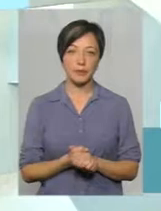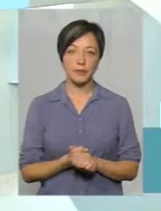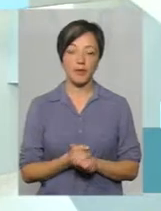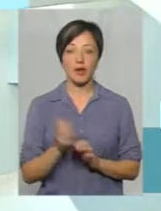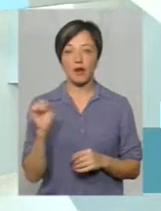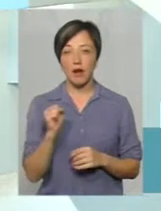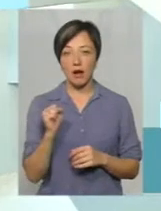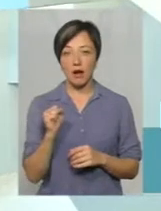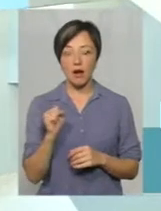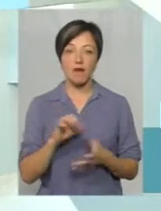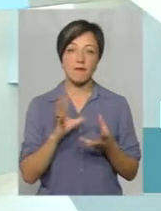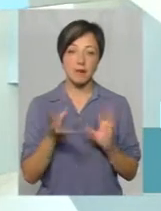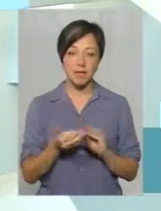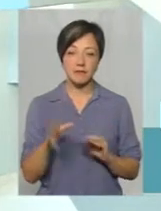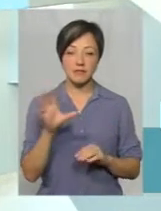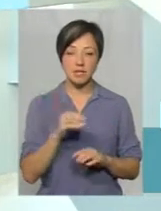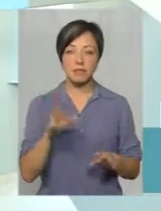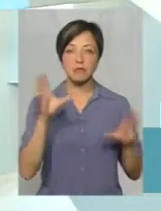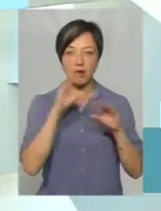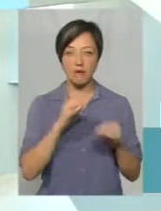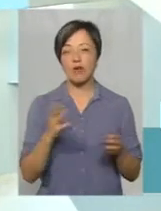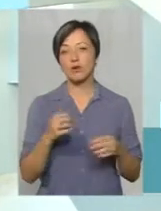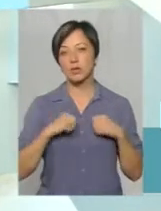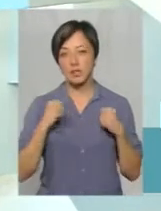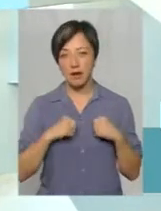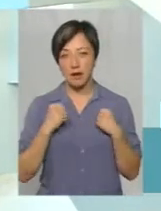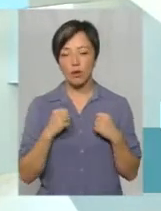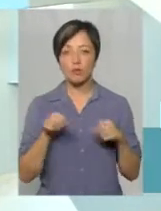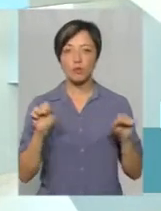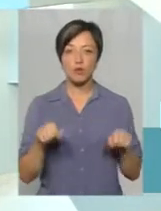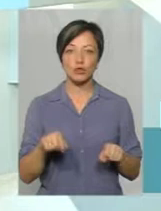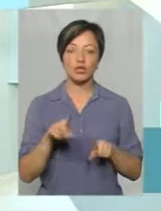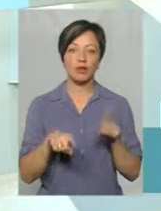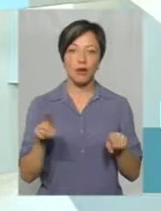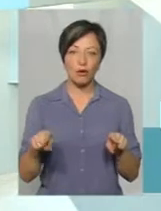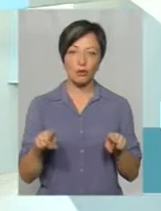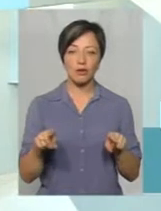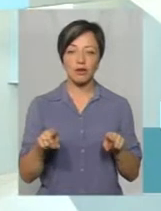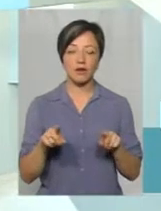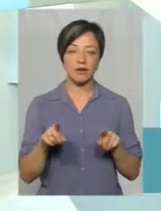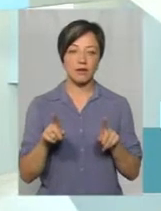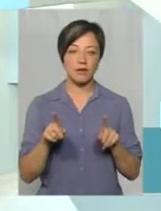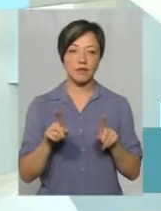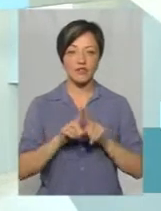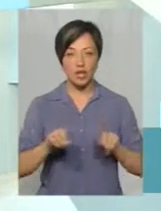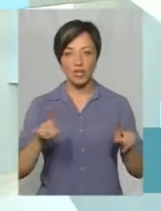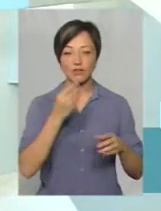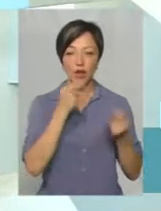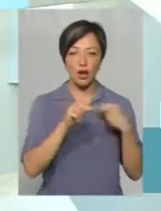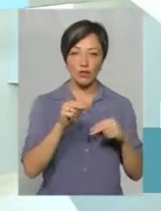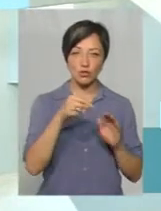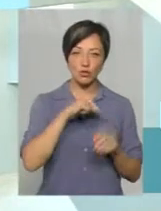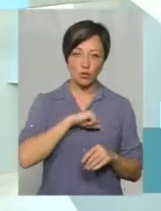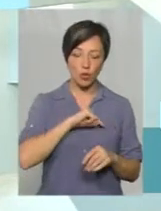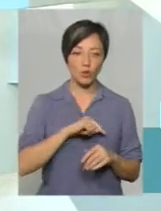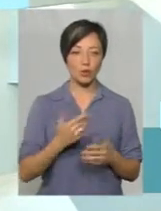А в принципі всі справляються, всі стараються. Можна декого відзначити в кращу сторону.